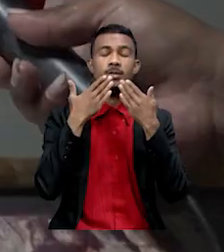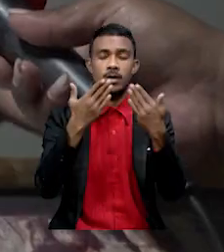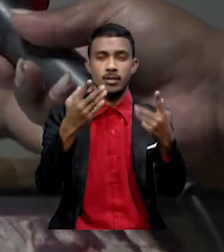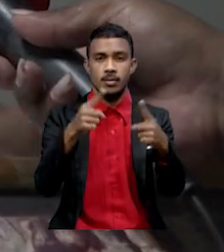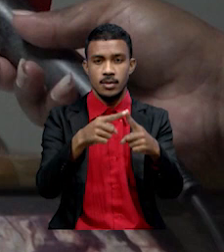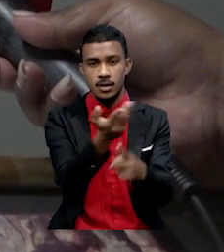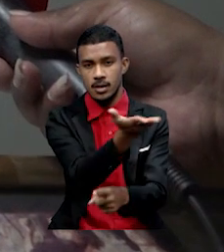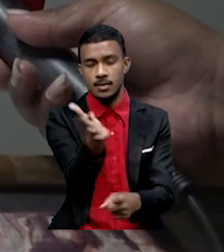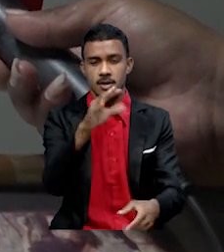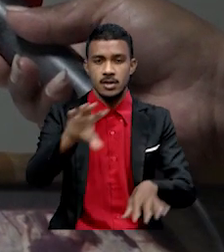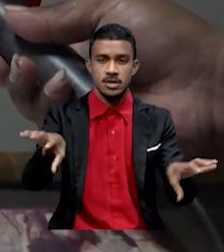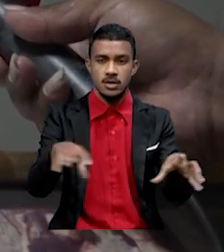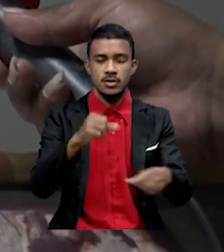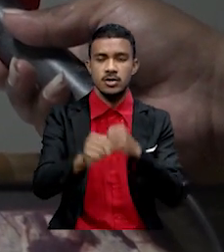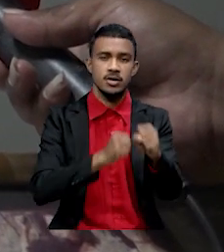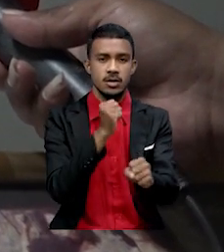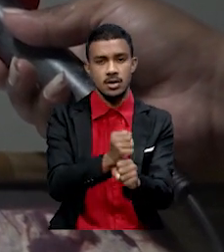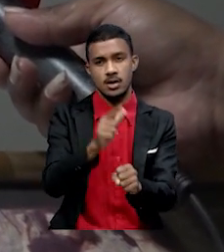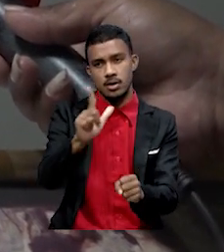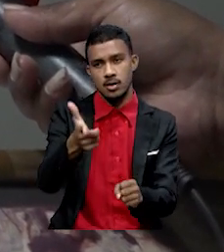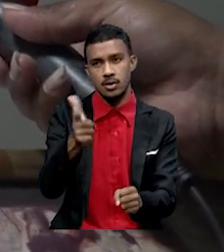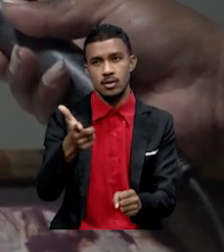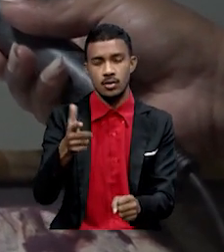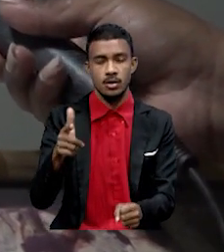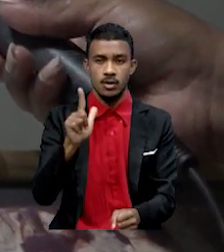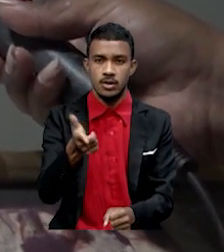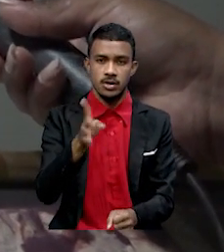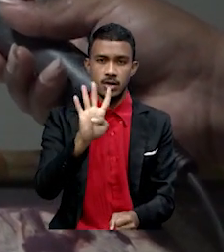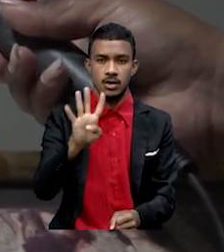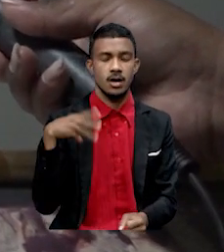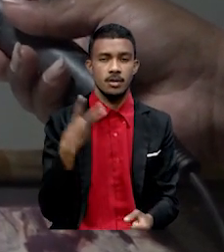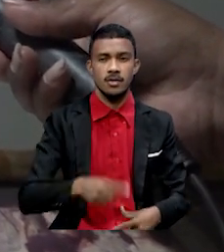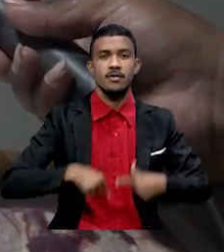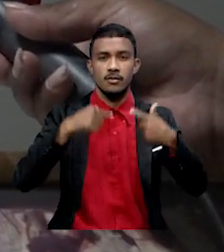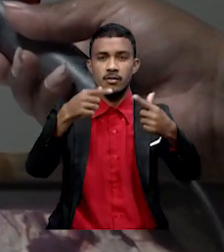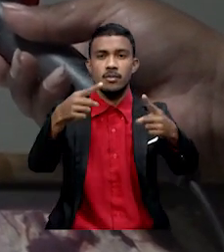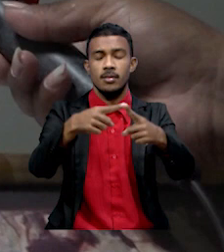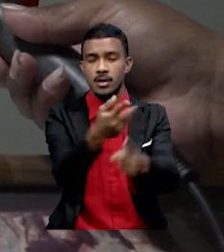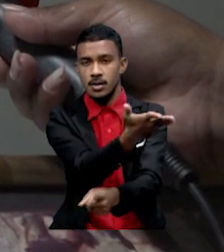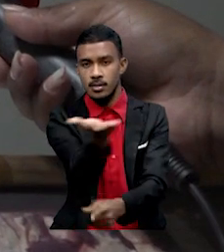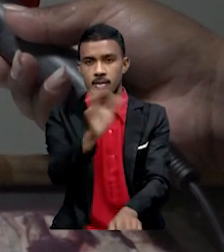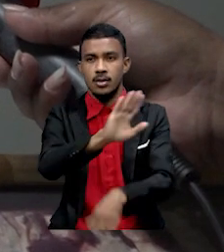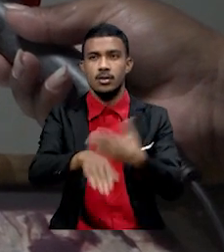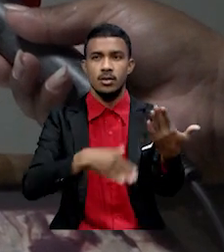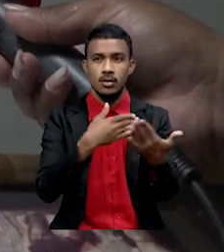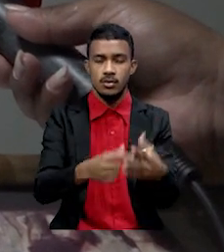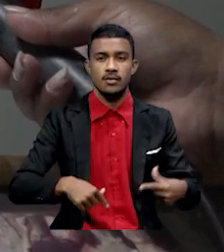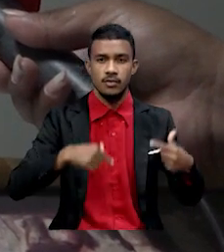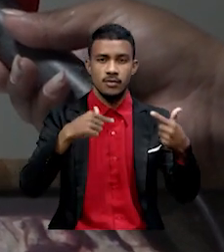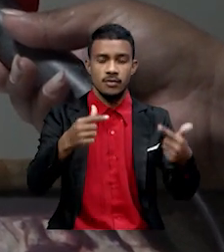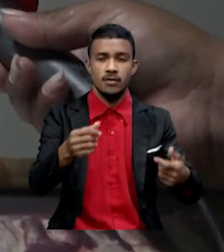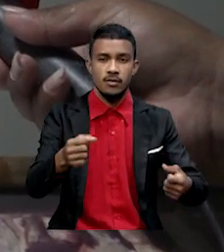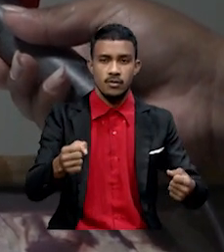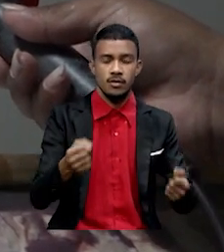servizio di una rua nulla, a me rua nulla segnata bene, a me entrega potere di voto, e grazie a Dio si sia rende morto,